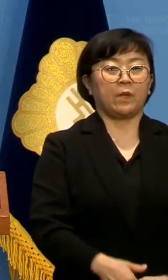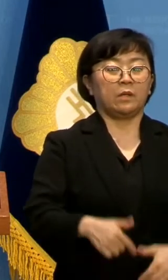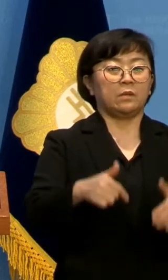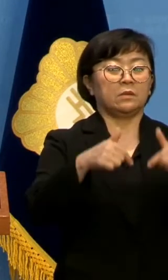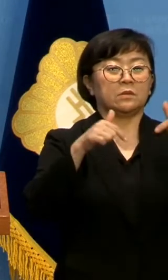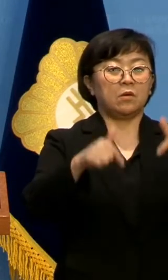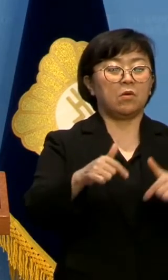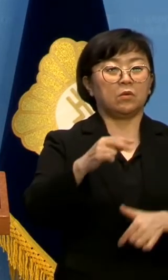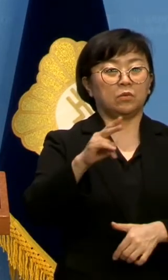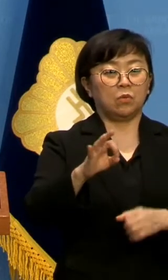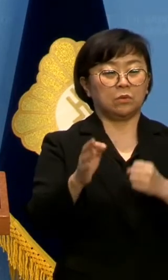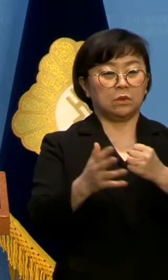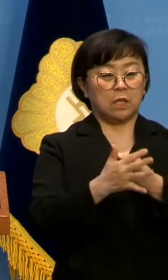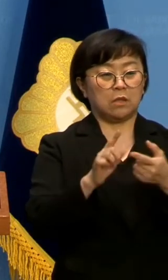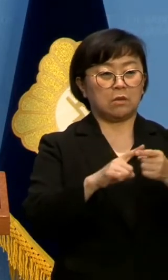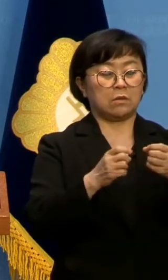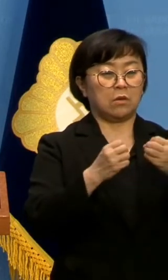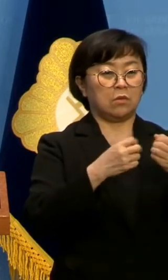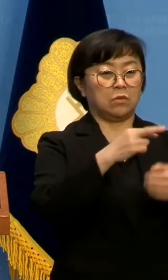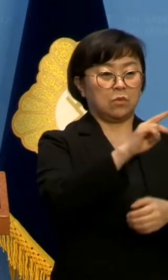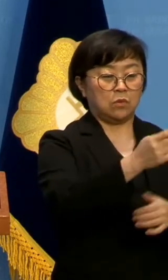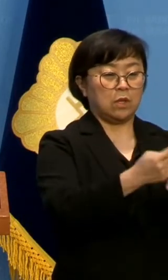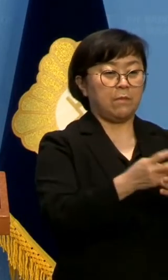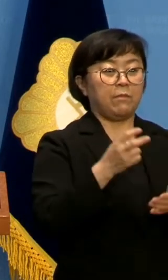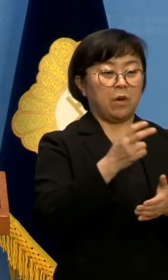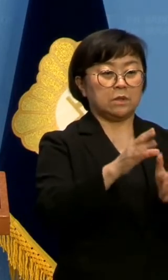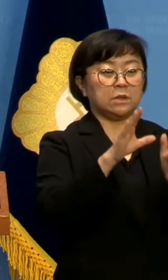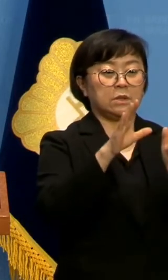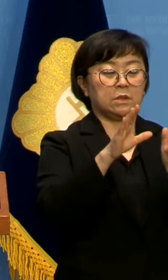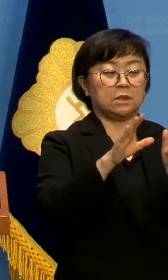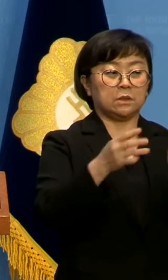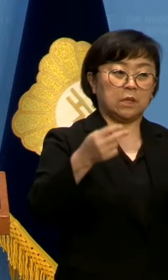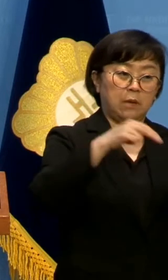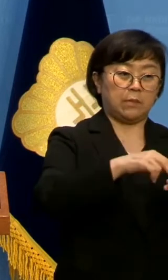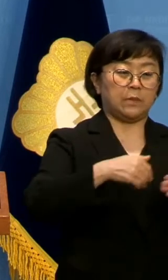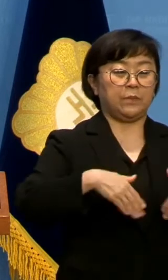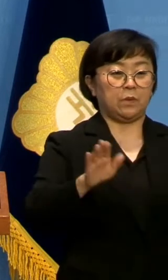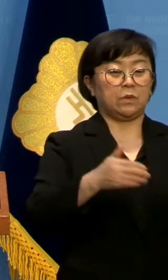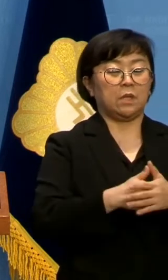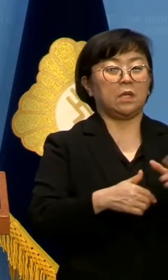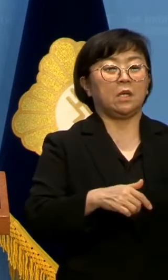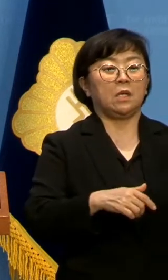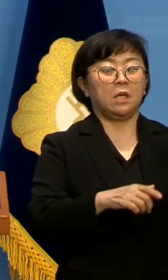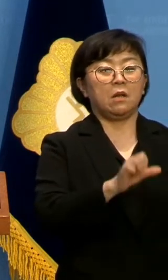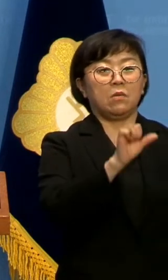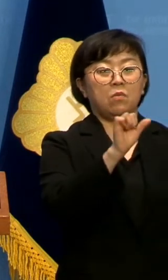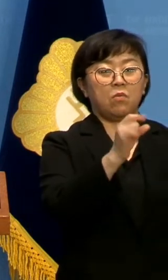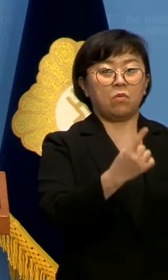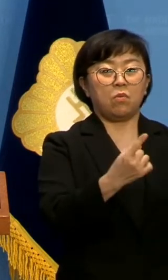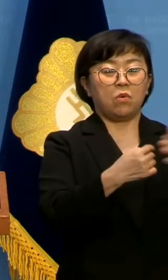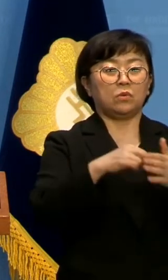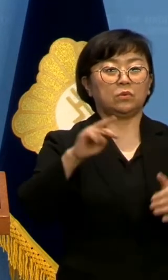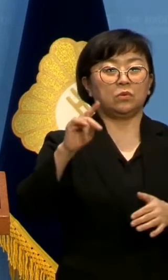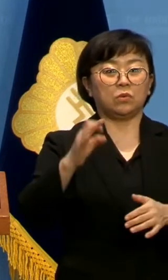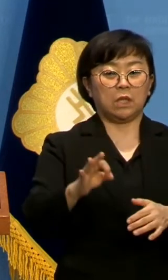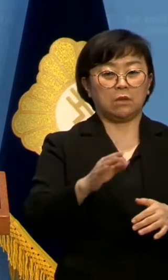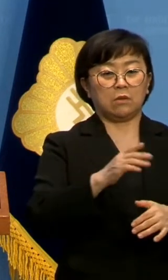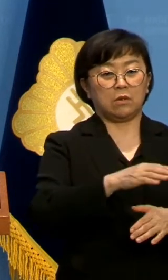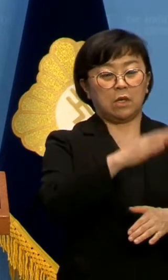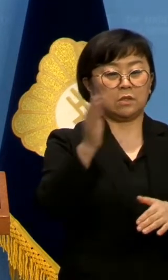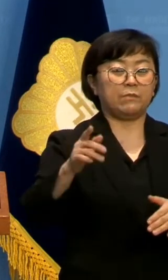소동탄역에서 동탄 신도시까지 버스를 타야 했던 시대를 끝내겠습니다. 1호선을 소동탄역에서